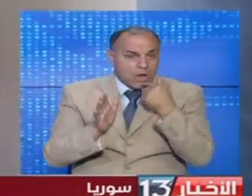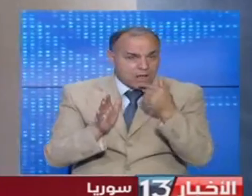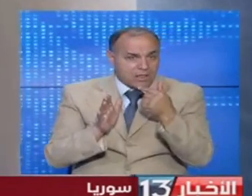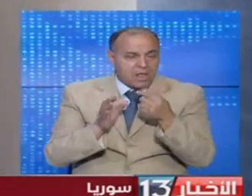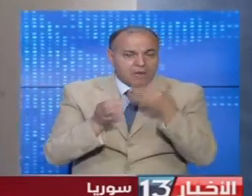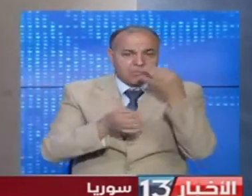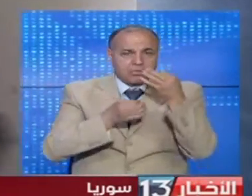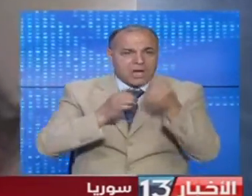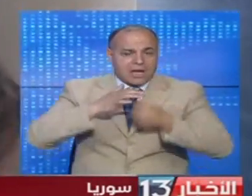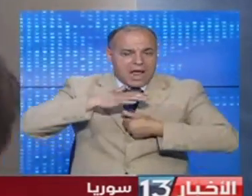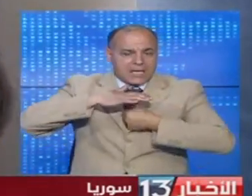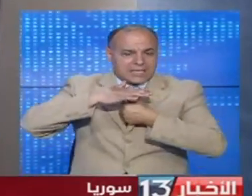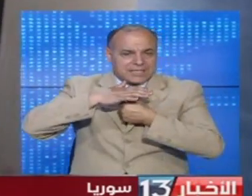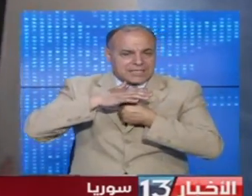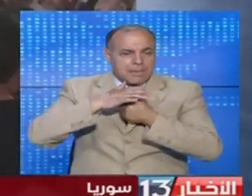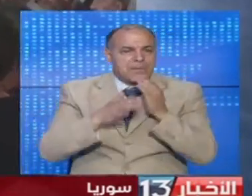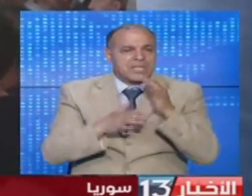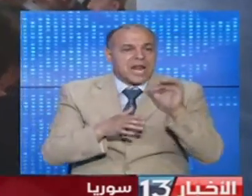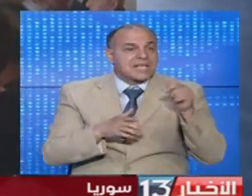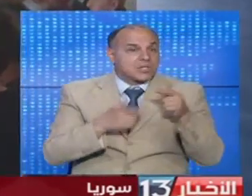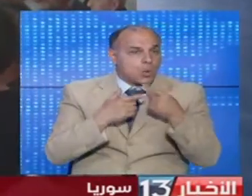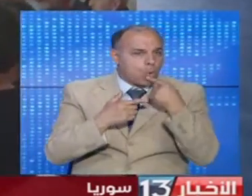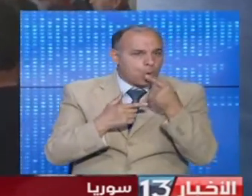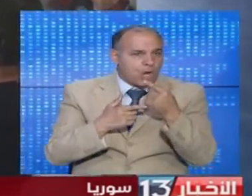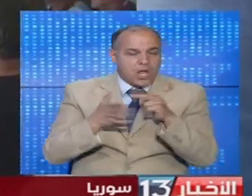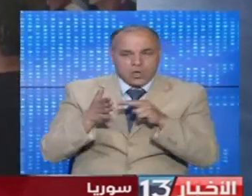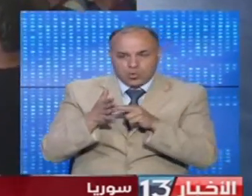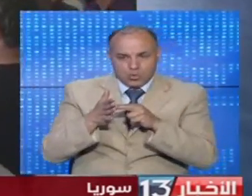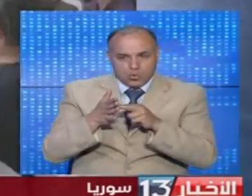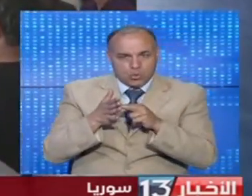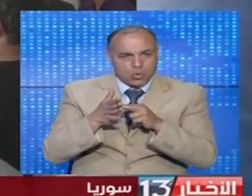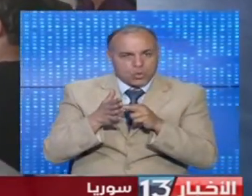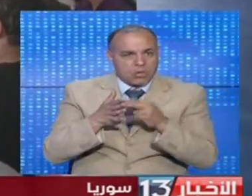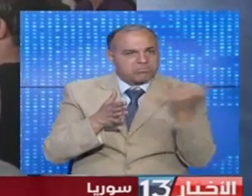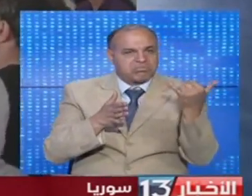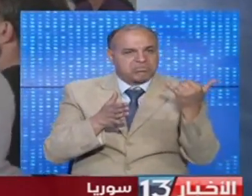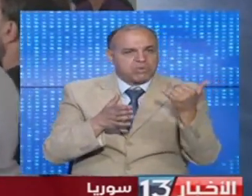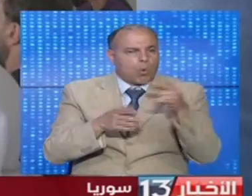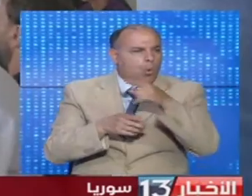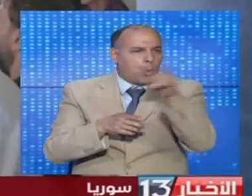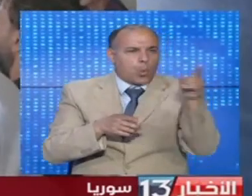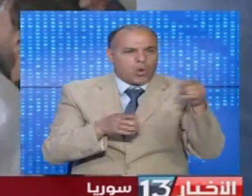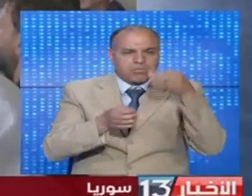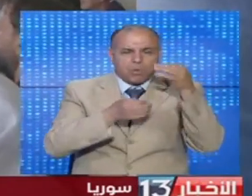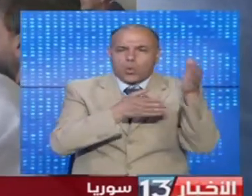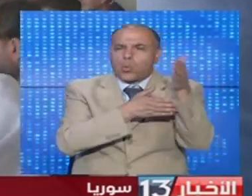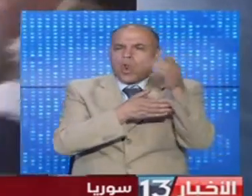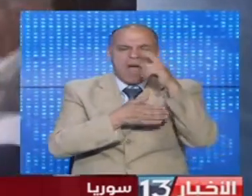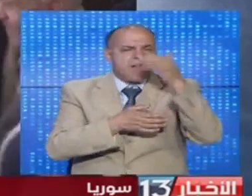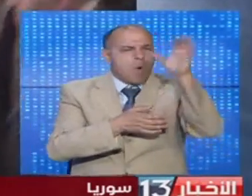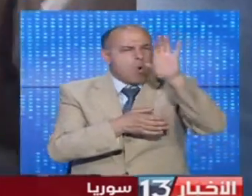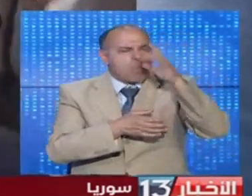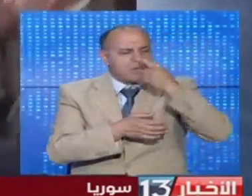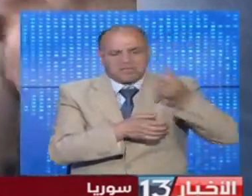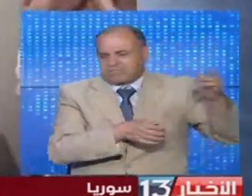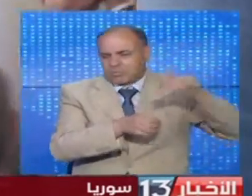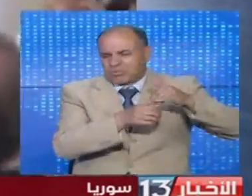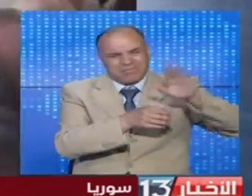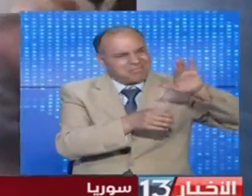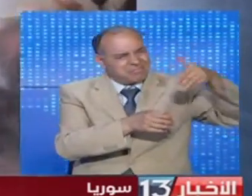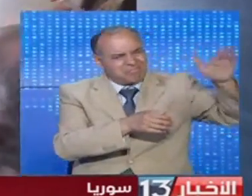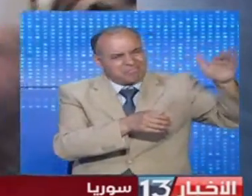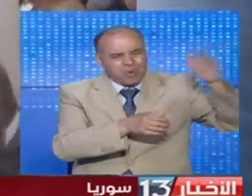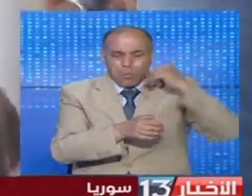تصريح الرئيس بشار الاسد والذي قال ان سوريا لا تولي اهتماما ل ما تقوله الدول الغربيه حول الانتخابات